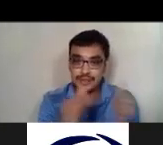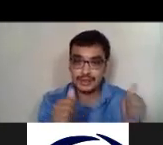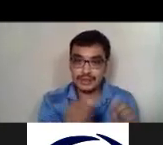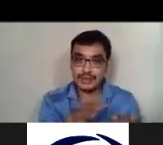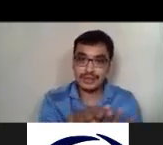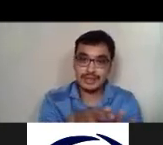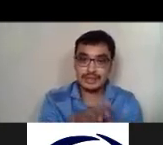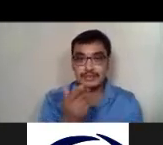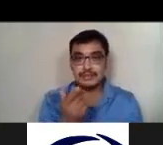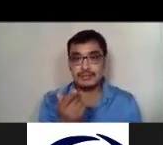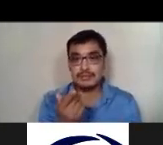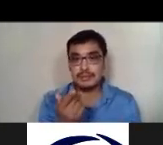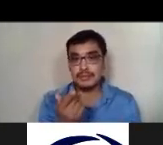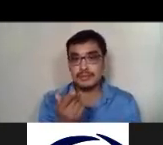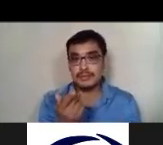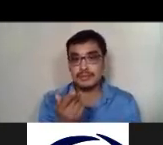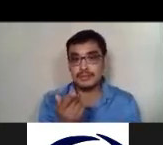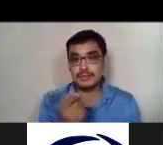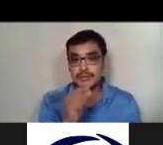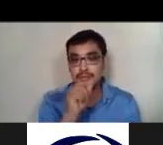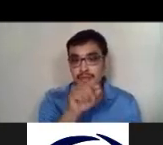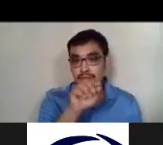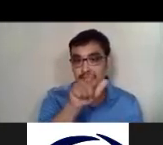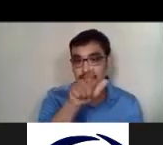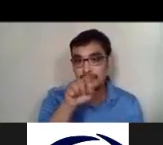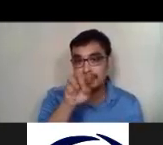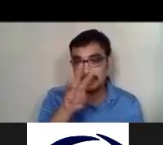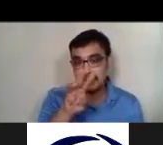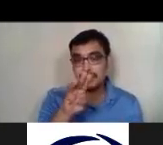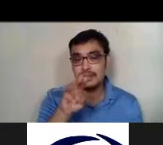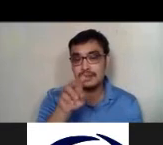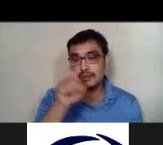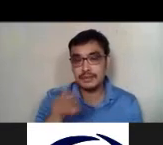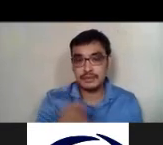धेरैमा चाहिँ जस्तो 7.3% त जतिखेर